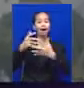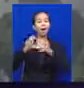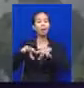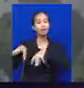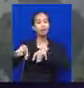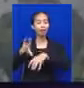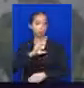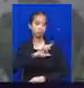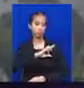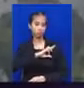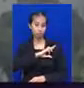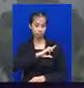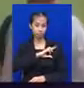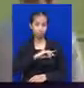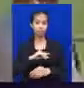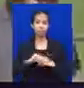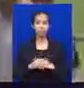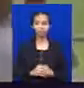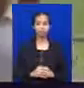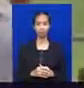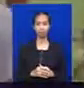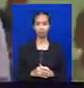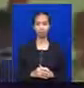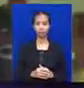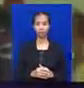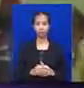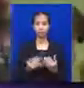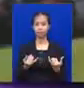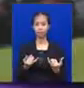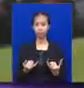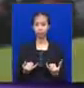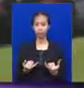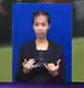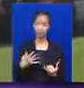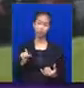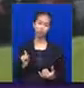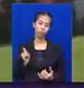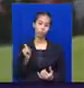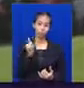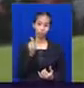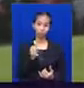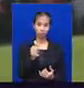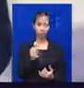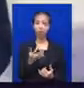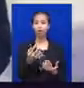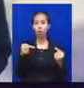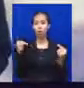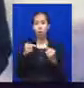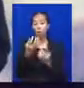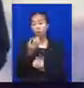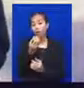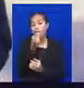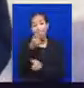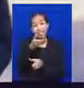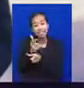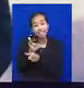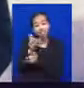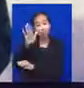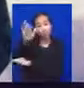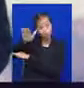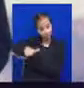าหอการค้าของสหรัฐนะครับโดยการเดินทางเข้าร่วมงานเลี้ยงกาลาดินเนอร์ในครั้งนี้เนี่ยนายกรัฐม